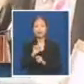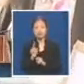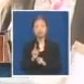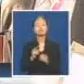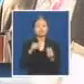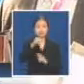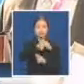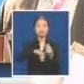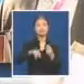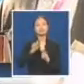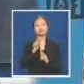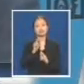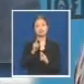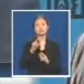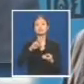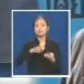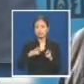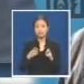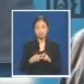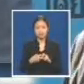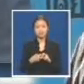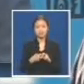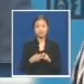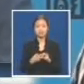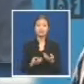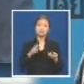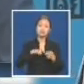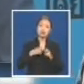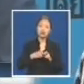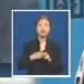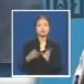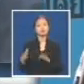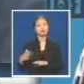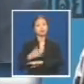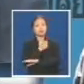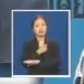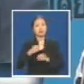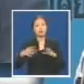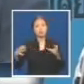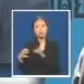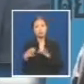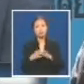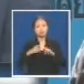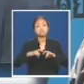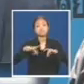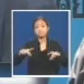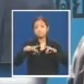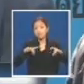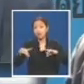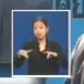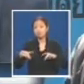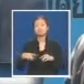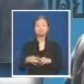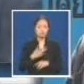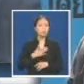ษฐกิจเฉพาะหน้าและปัญหาในเรื่องของความขัดแย้งทางการเมืองซึ่งผมก็ทราบดีว่าเป็นปัญห